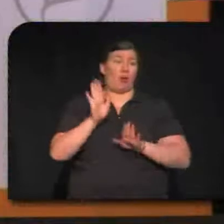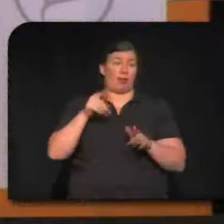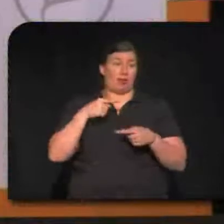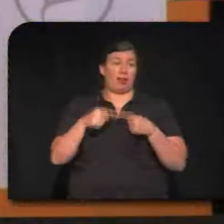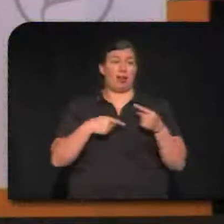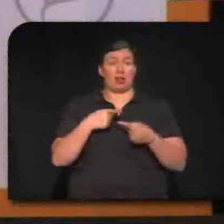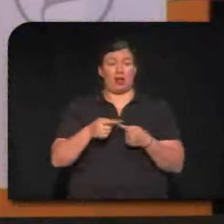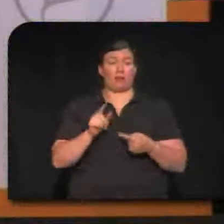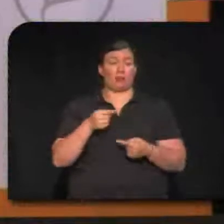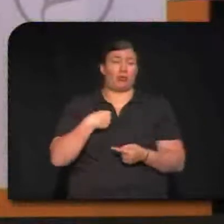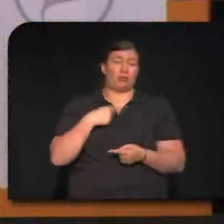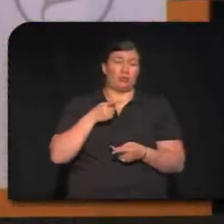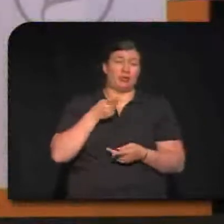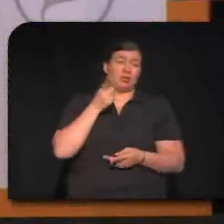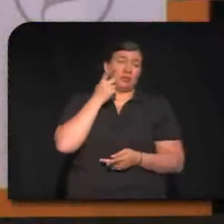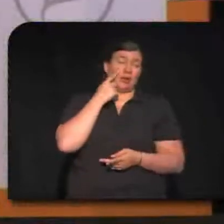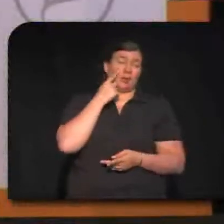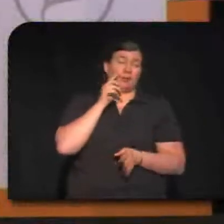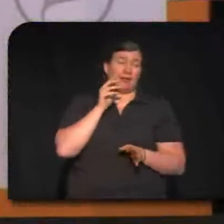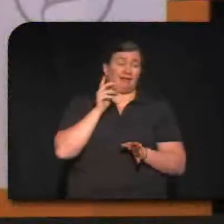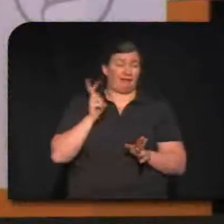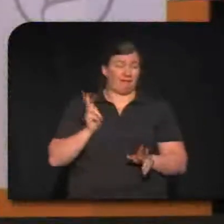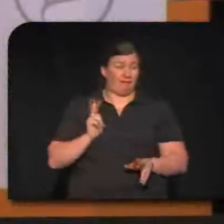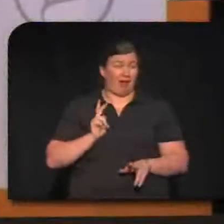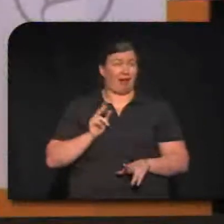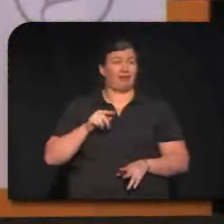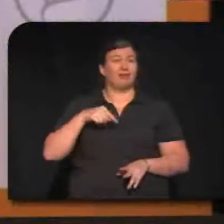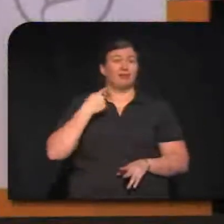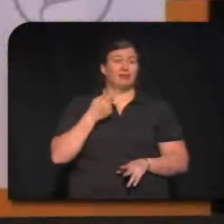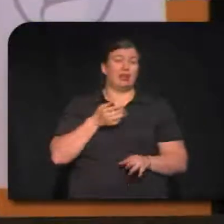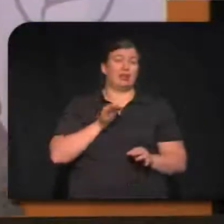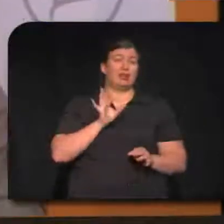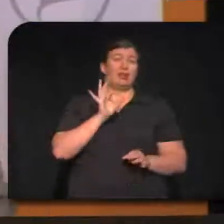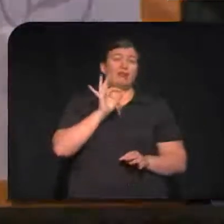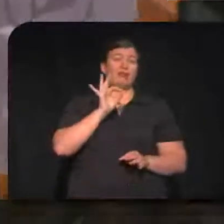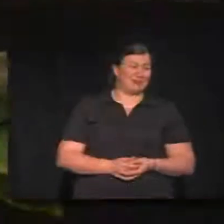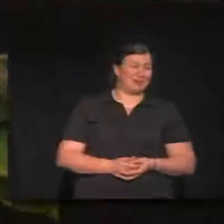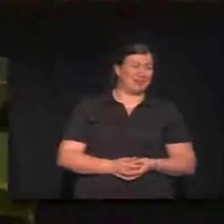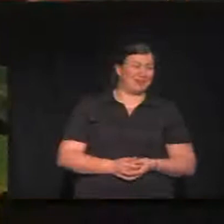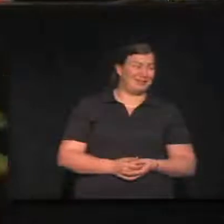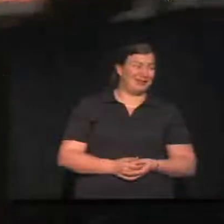und ich übergebe die Versammlungsleitung jetzt an Flo